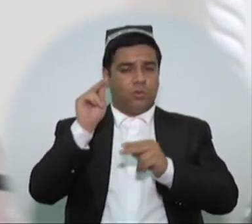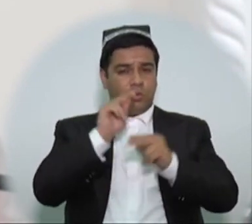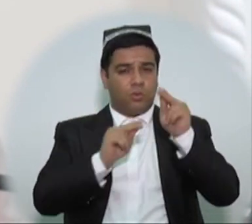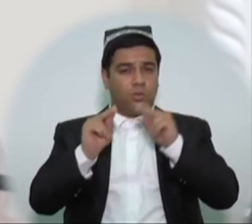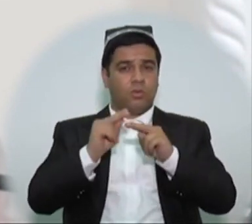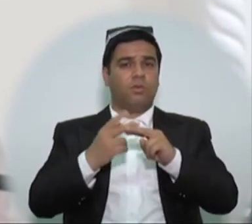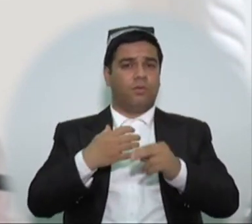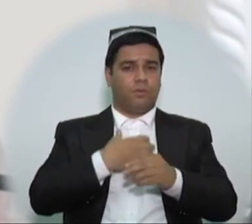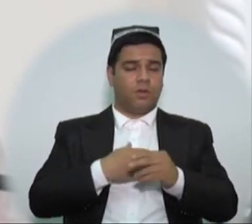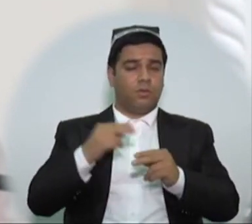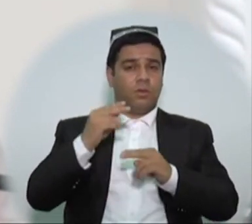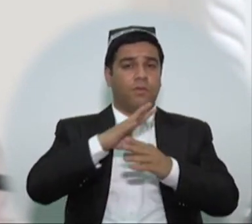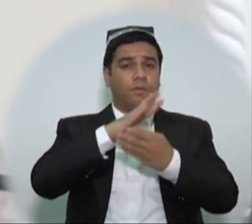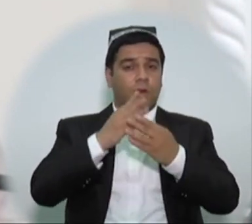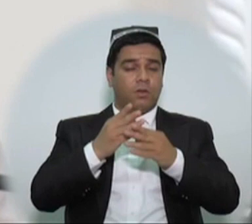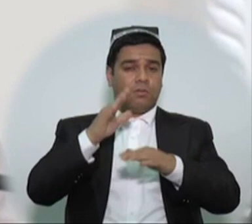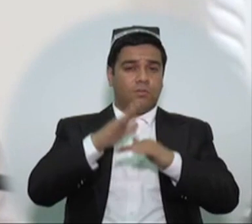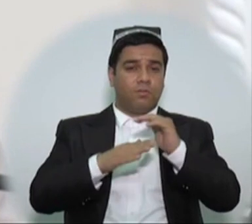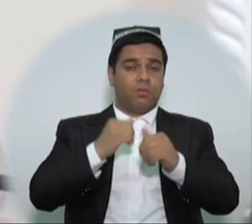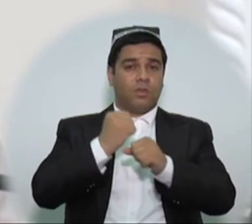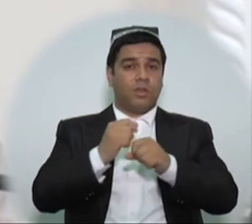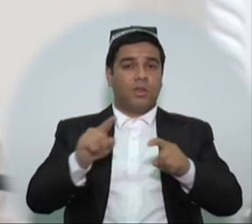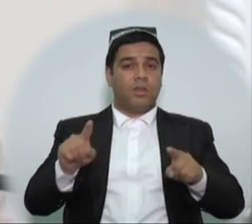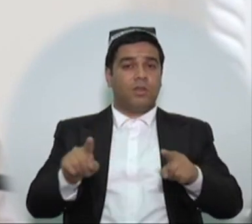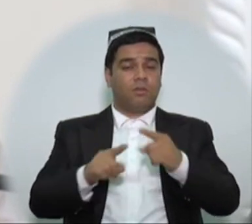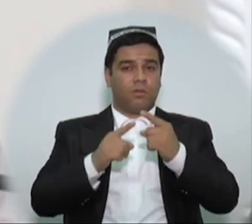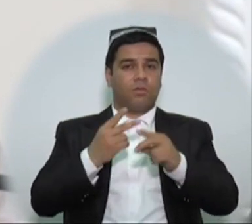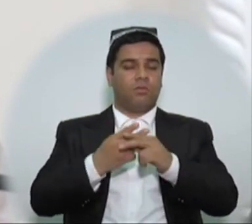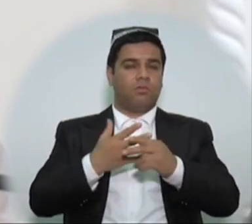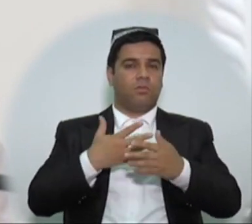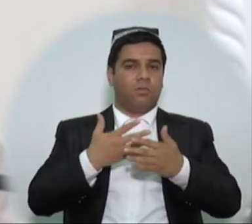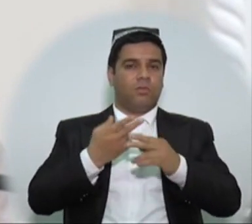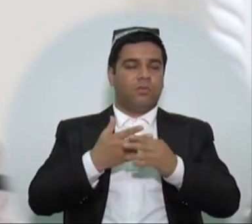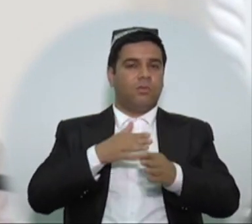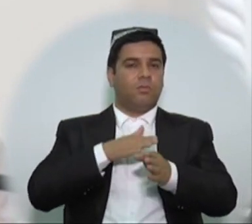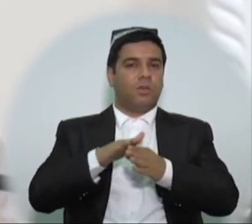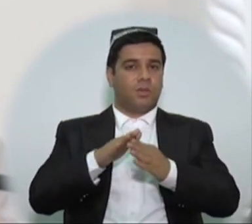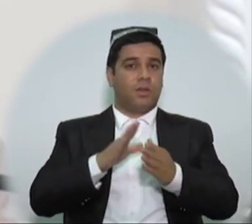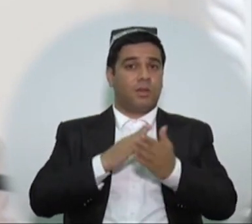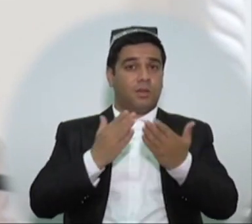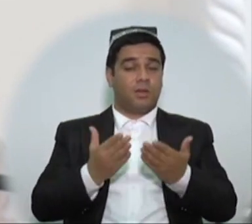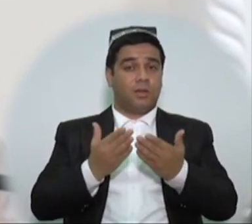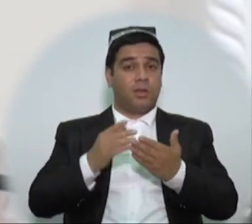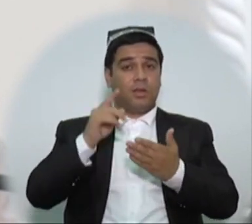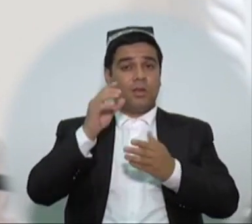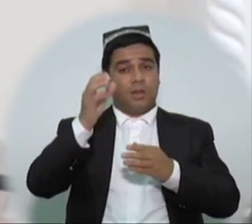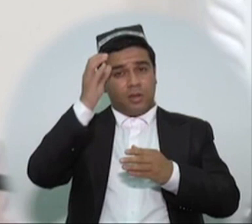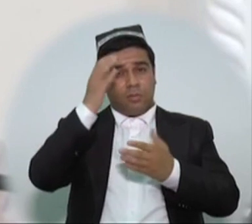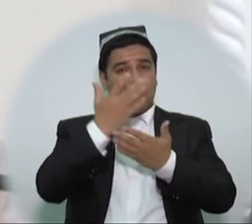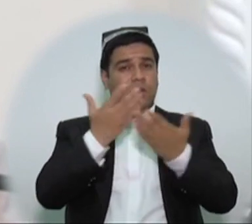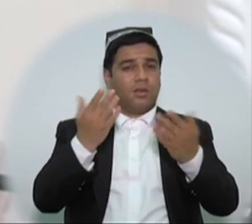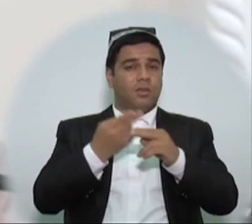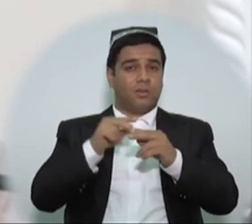yoki asos solganlarini haqiqiy rivojlantirishga samara bo'ldi. Ilmni qaysi bir